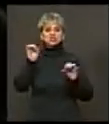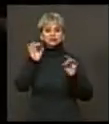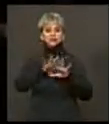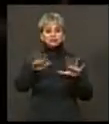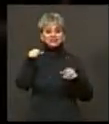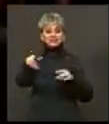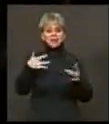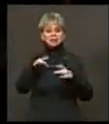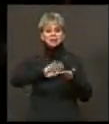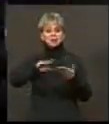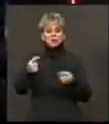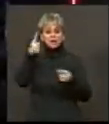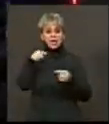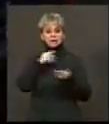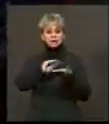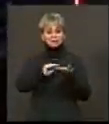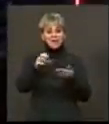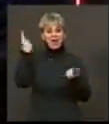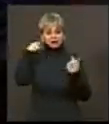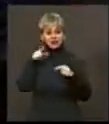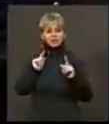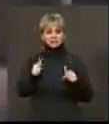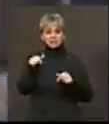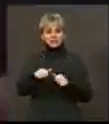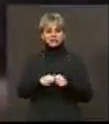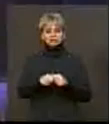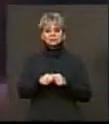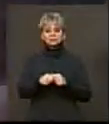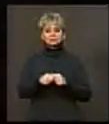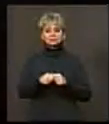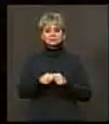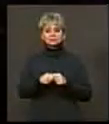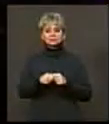и концертах без упоминания настоящего автора.